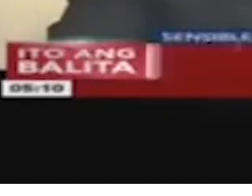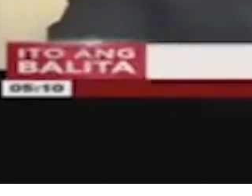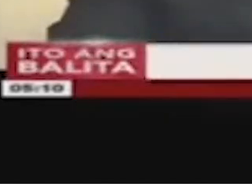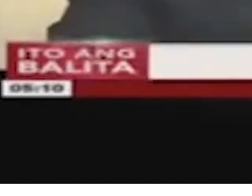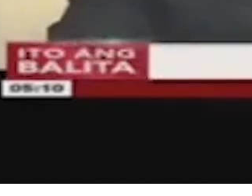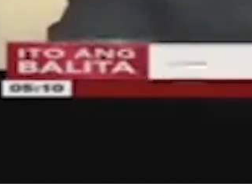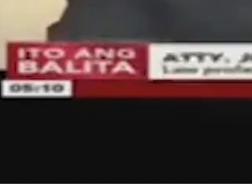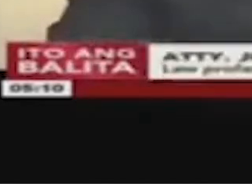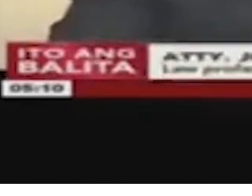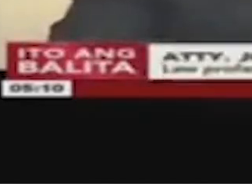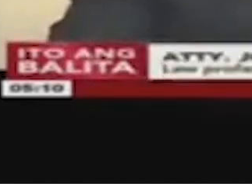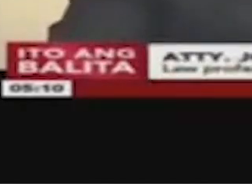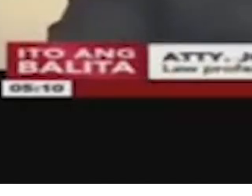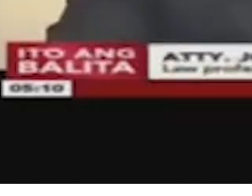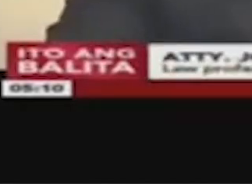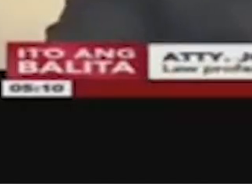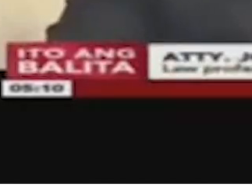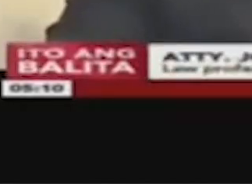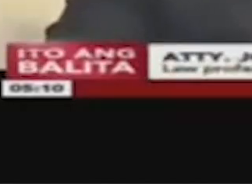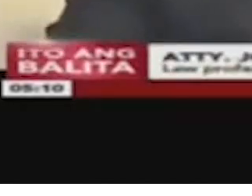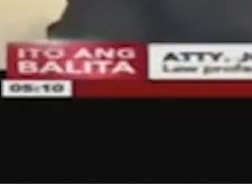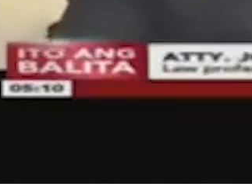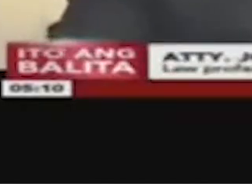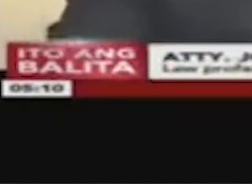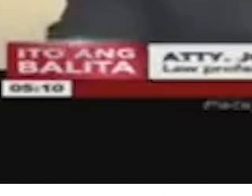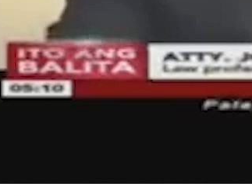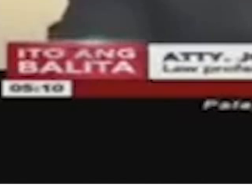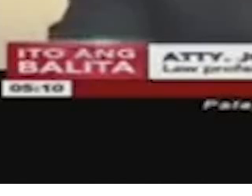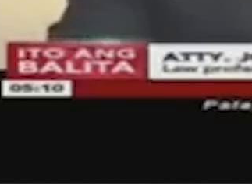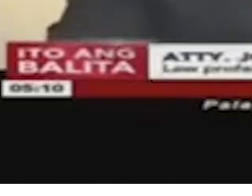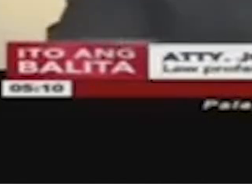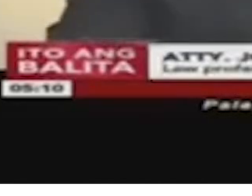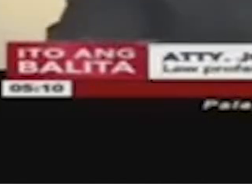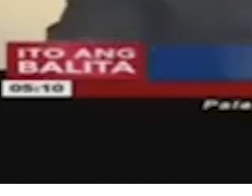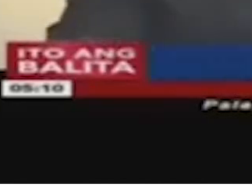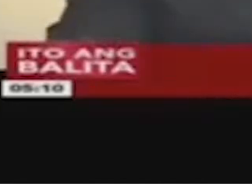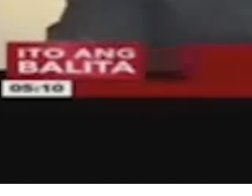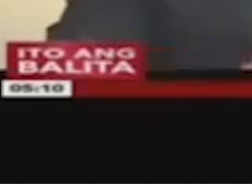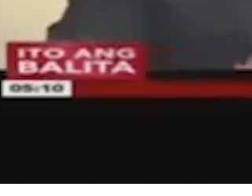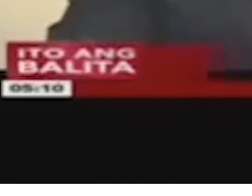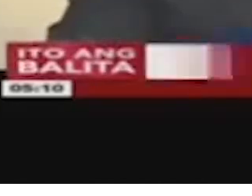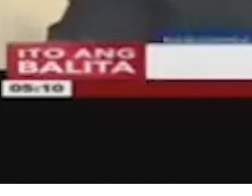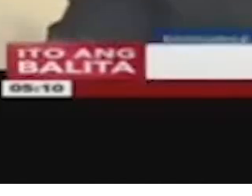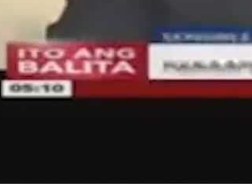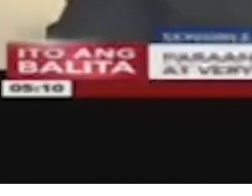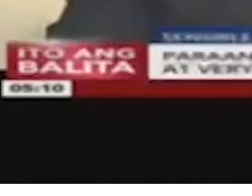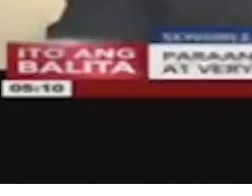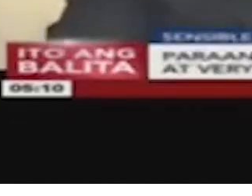sa talagang erudite. I think that's the term. Erudite, aral, hindi